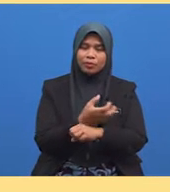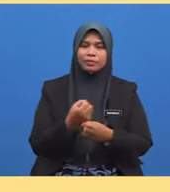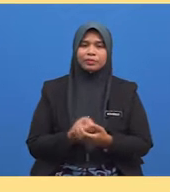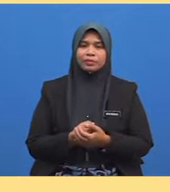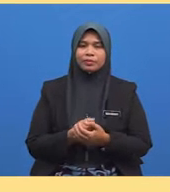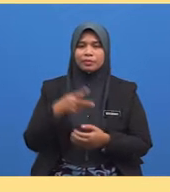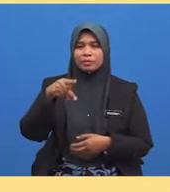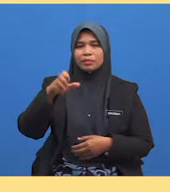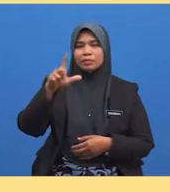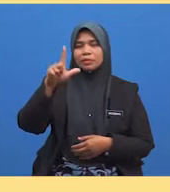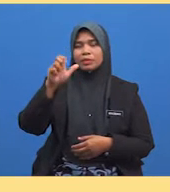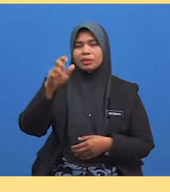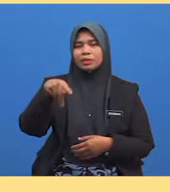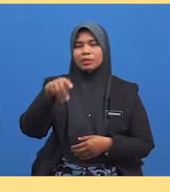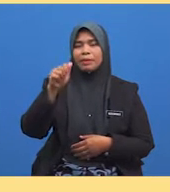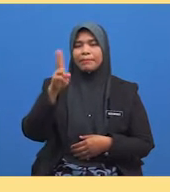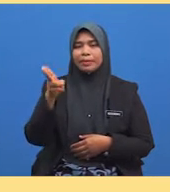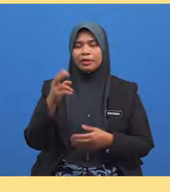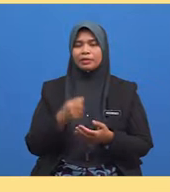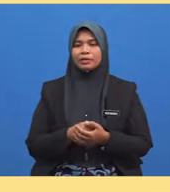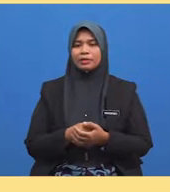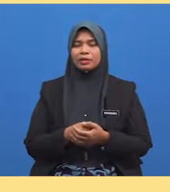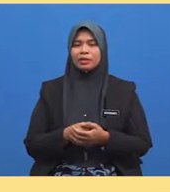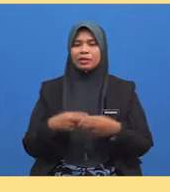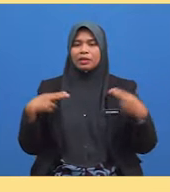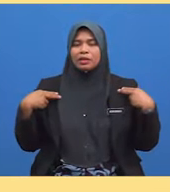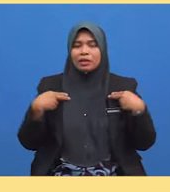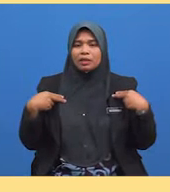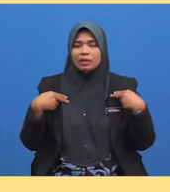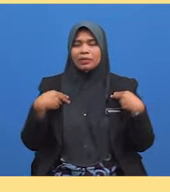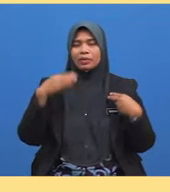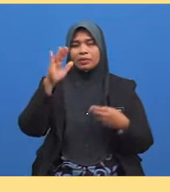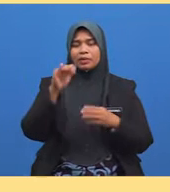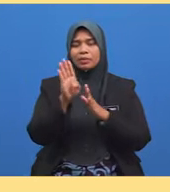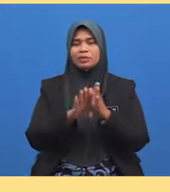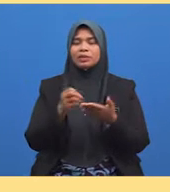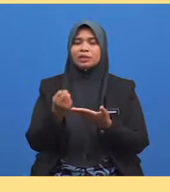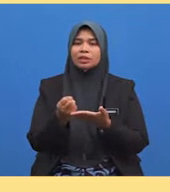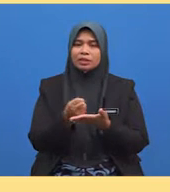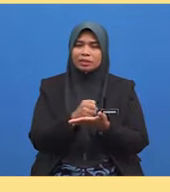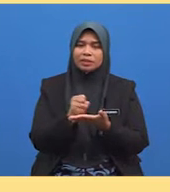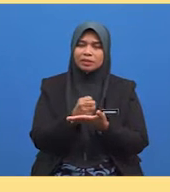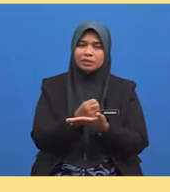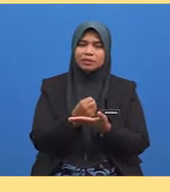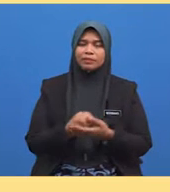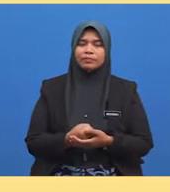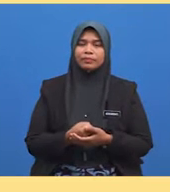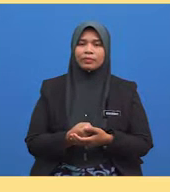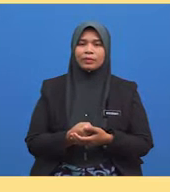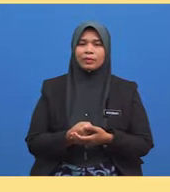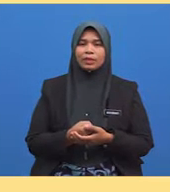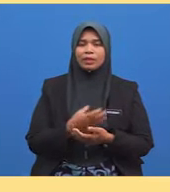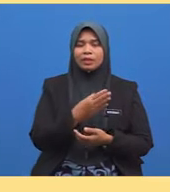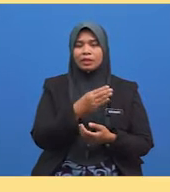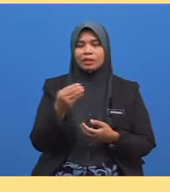berbulu pelepah. Kita dapat melihat haiwan yang bersisik daripada 2A akan pergi ke nombor 4,